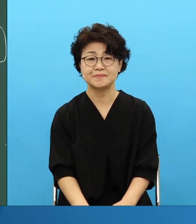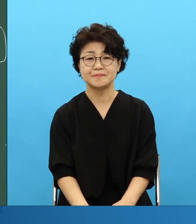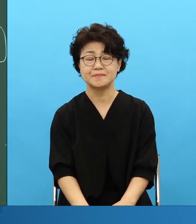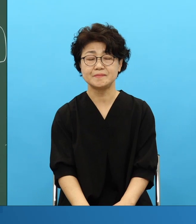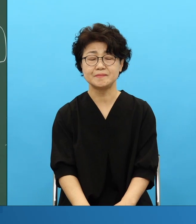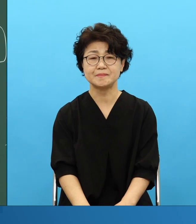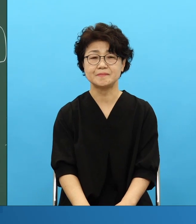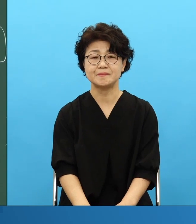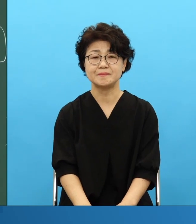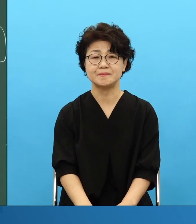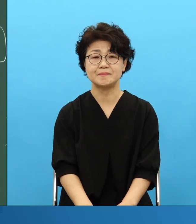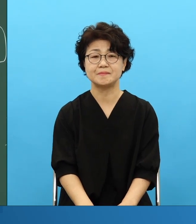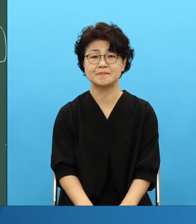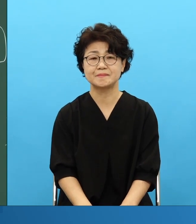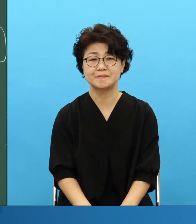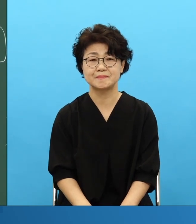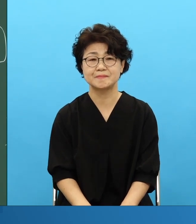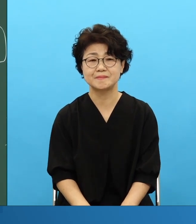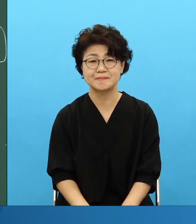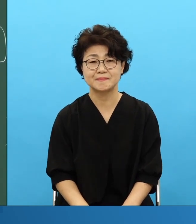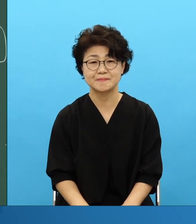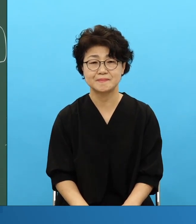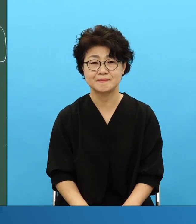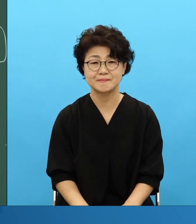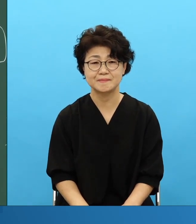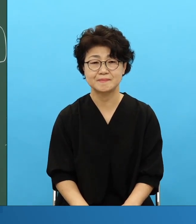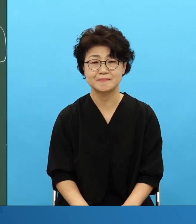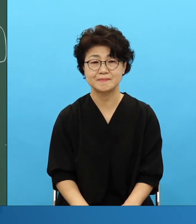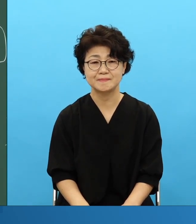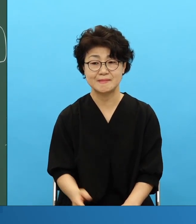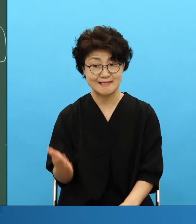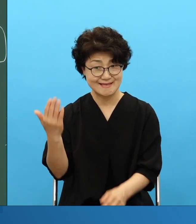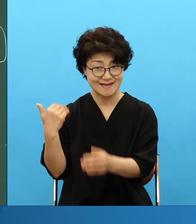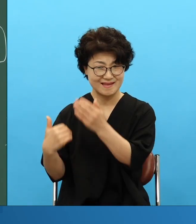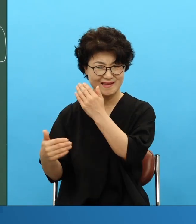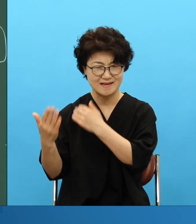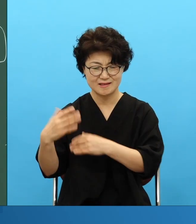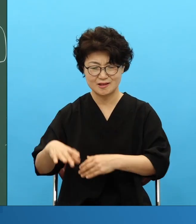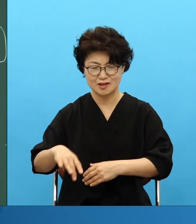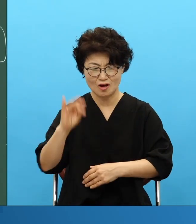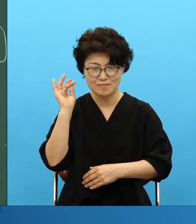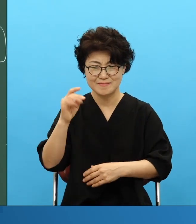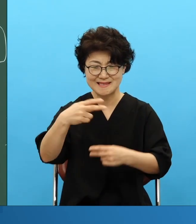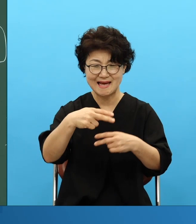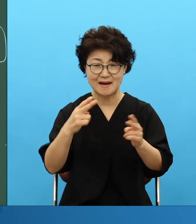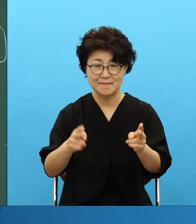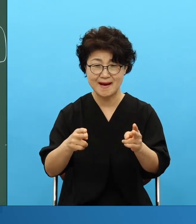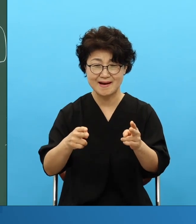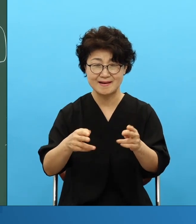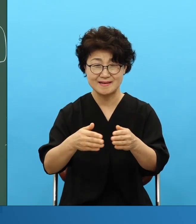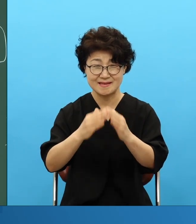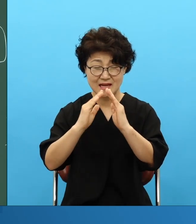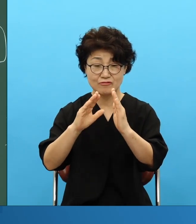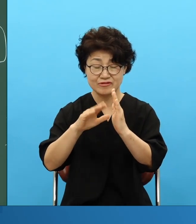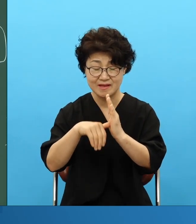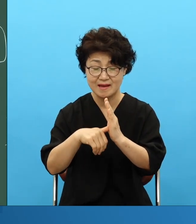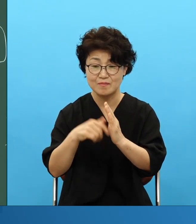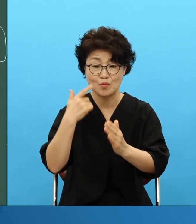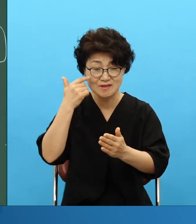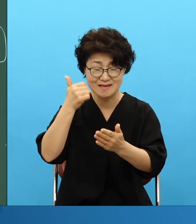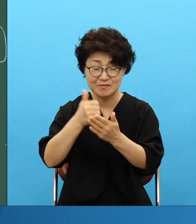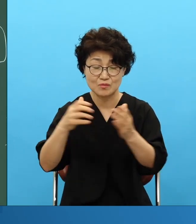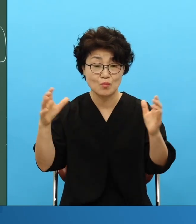우리 목사님들 모여서 전달하고 온 분들이 신학이 부족해서 왔습니까? 아닙니다. The early time when the pastors gathered here together, did they lack the